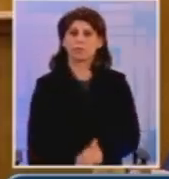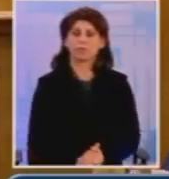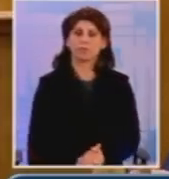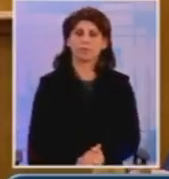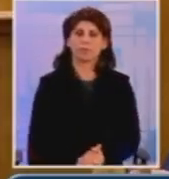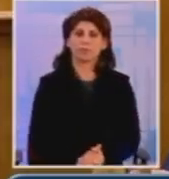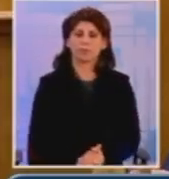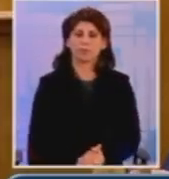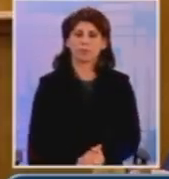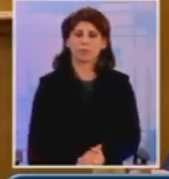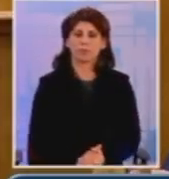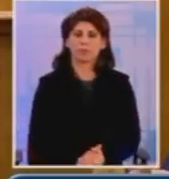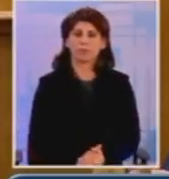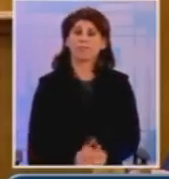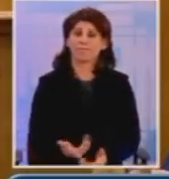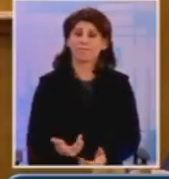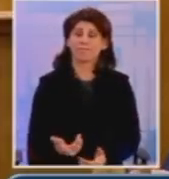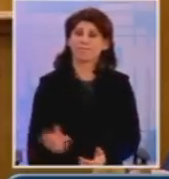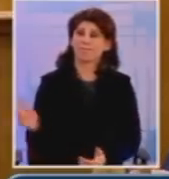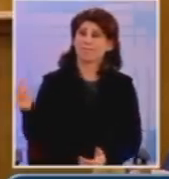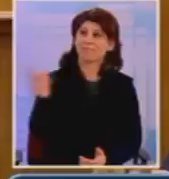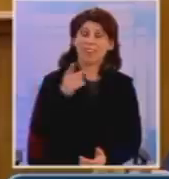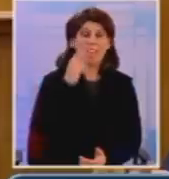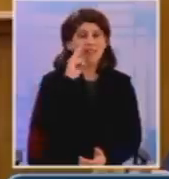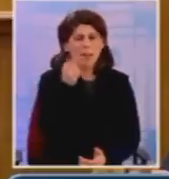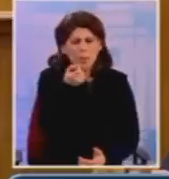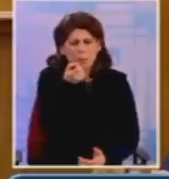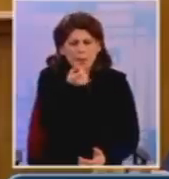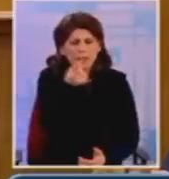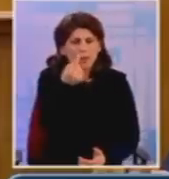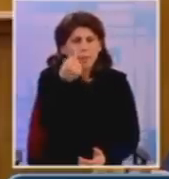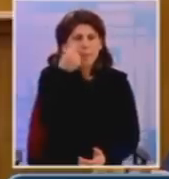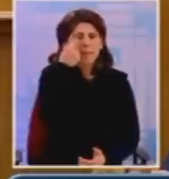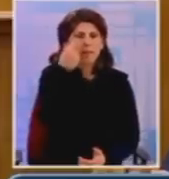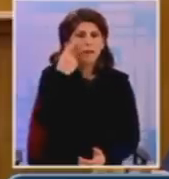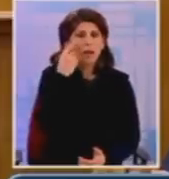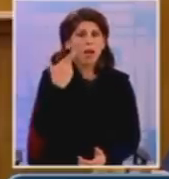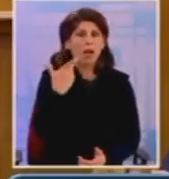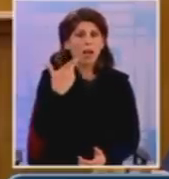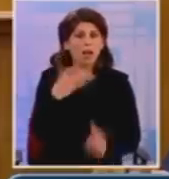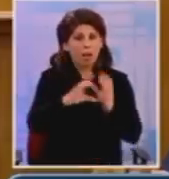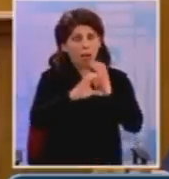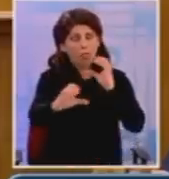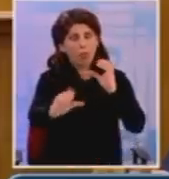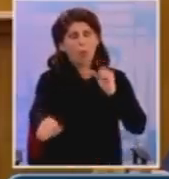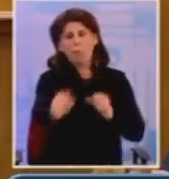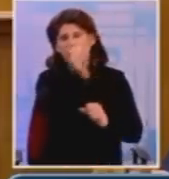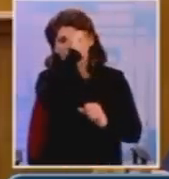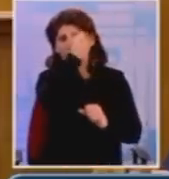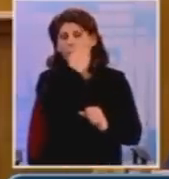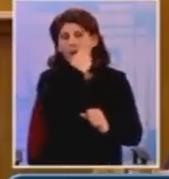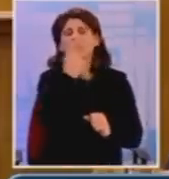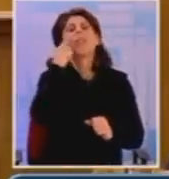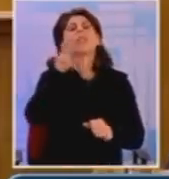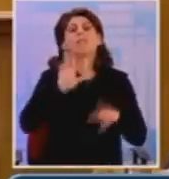Βλέπουν την ακίδα στο μάτι του αδελφού τους, αλλά όχι το δοκάρι στο δικό τους το μάτι.